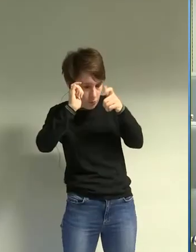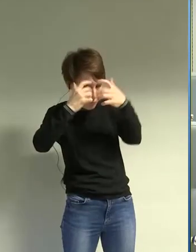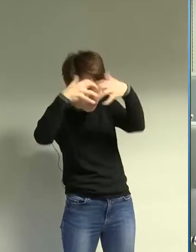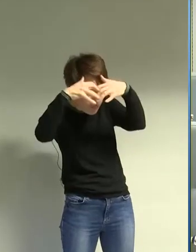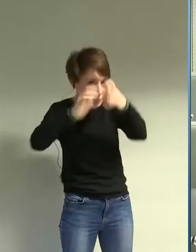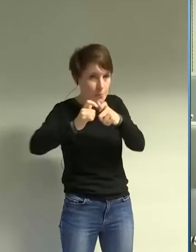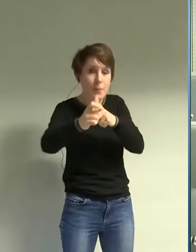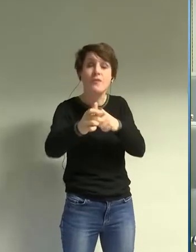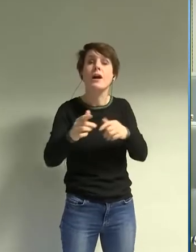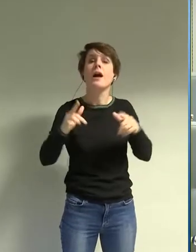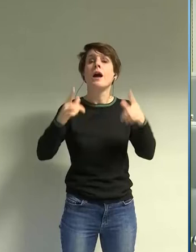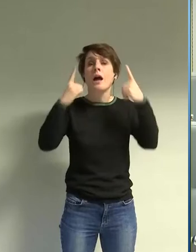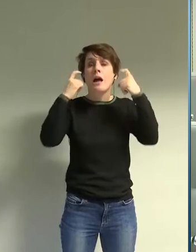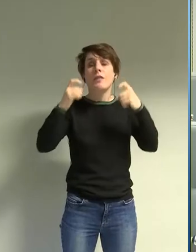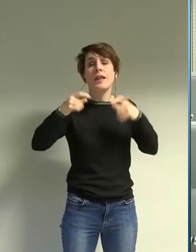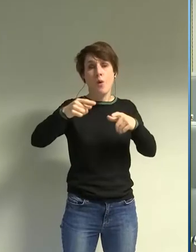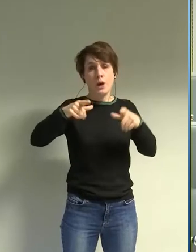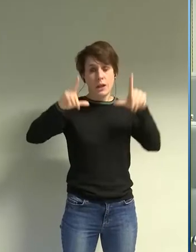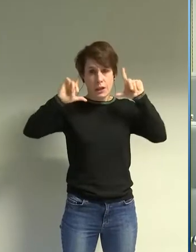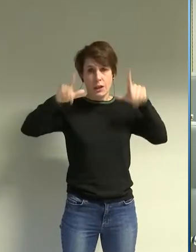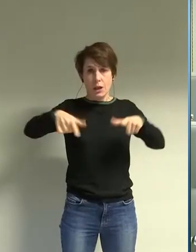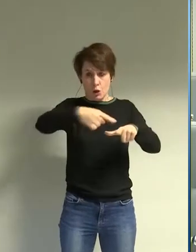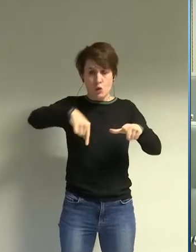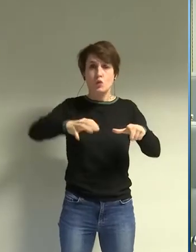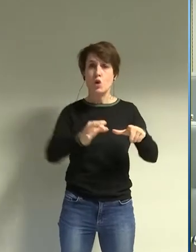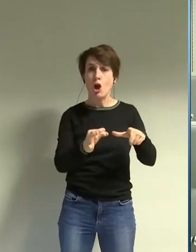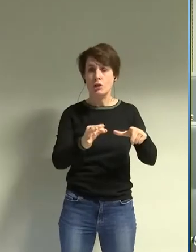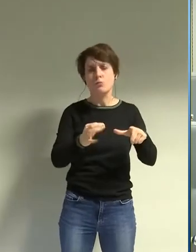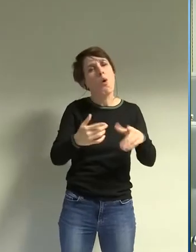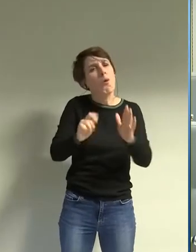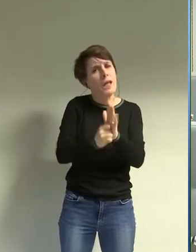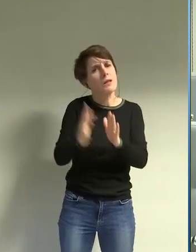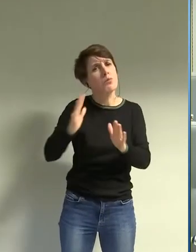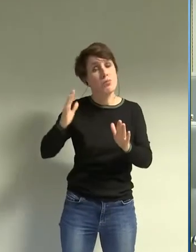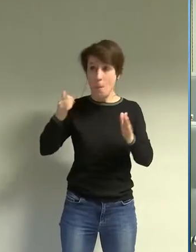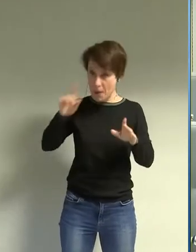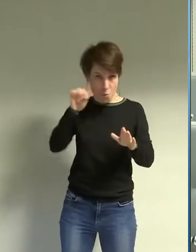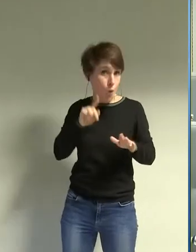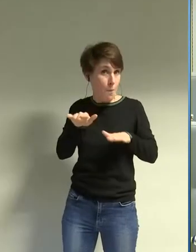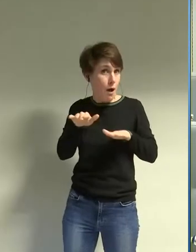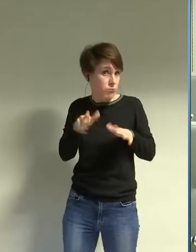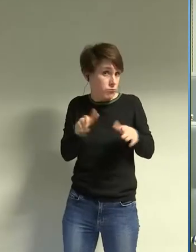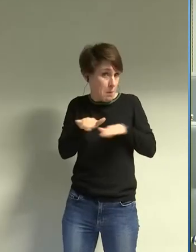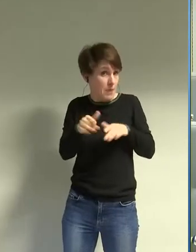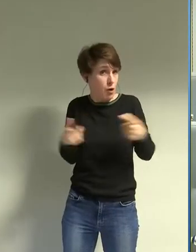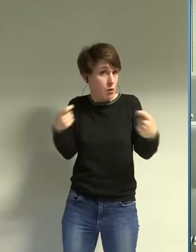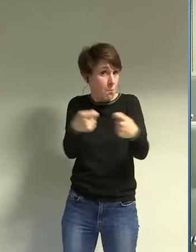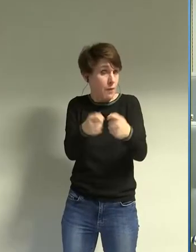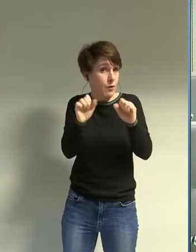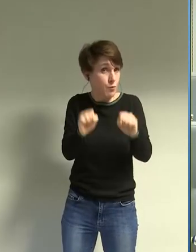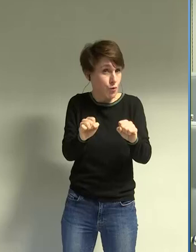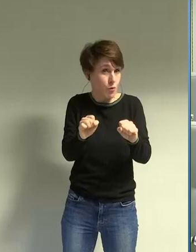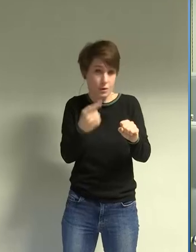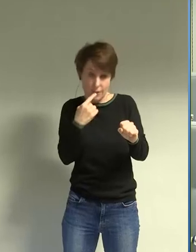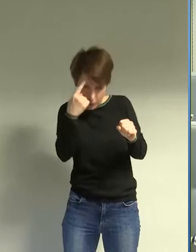théorie du donneur commence à dater mais ça reste d'après moi un choix de structuration d'une telle démarche qui peut être approprié à la fois dans la démarche créative et